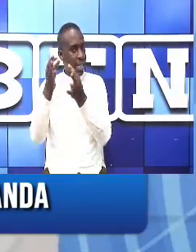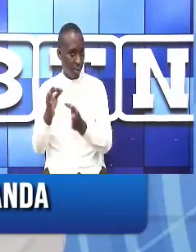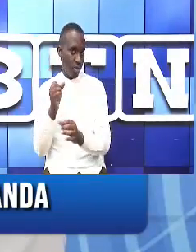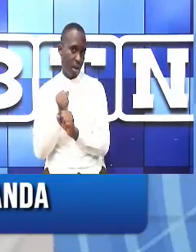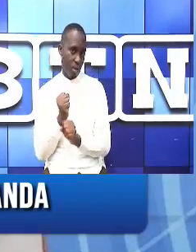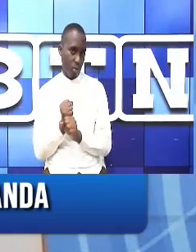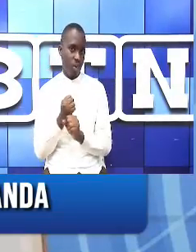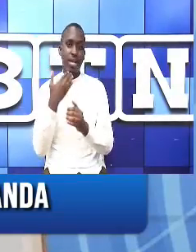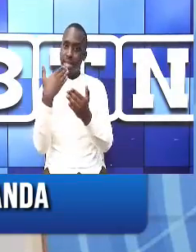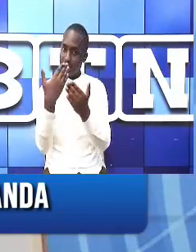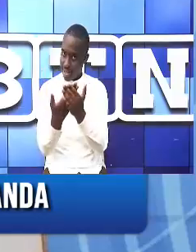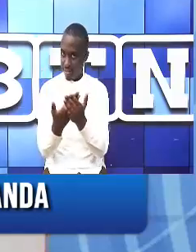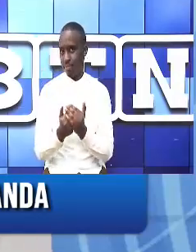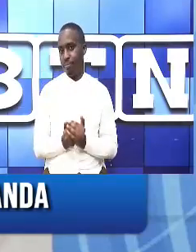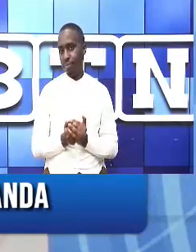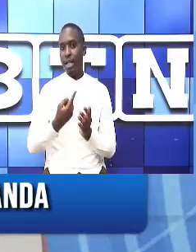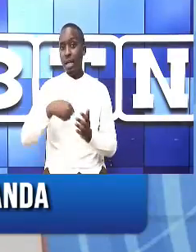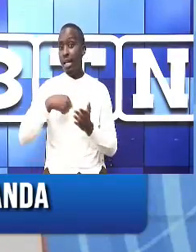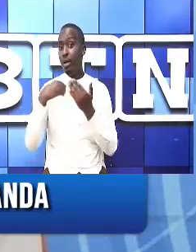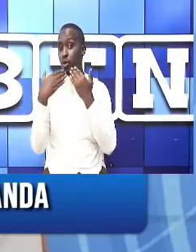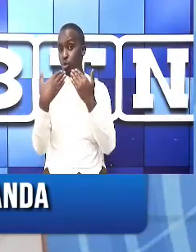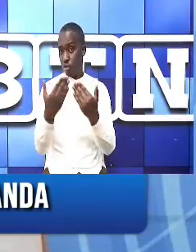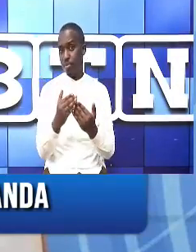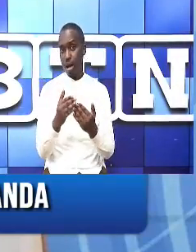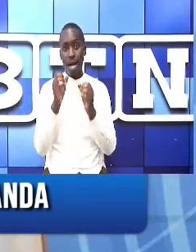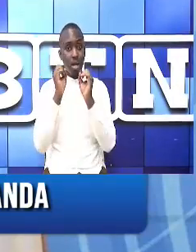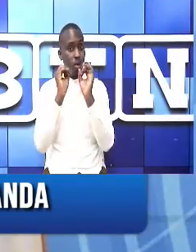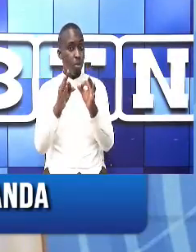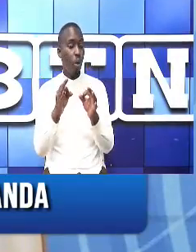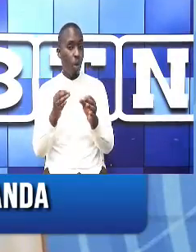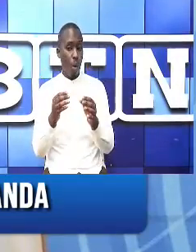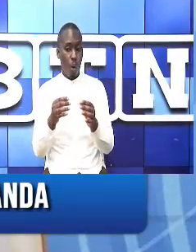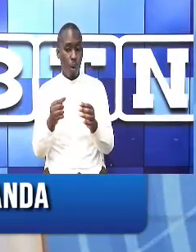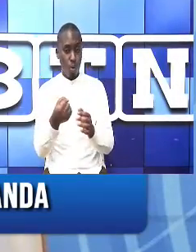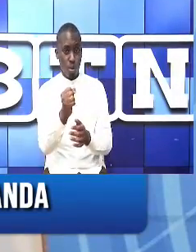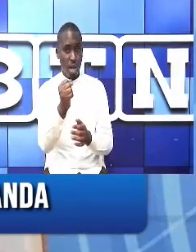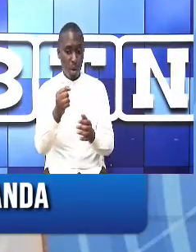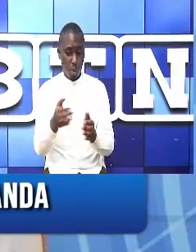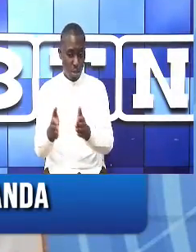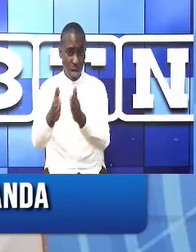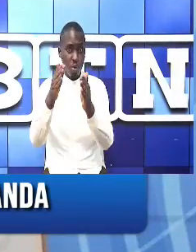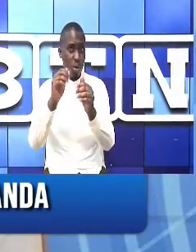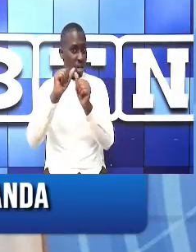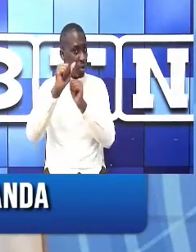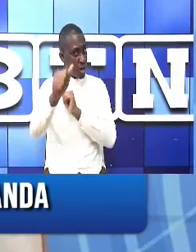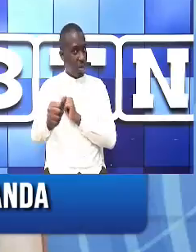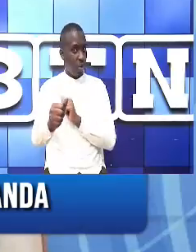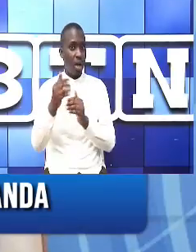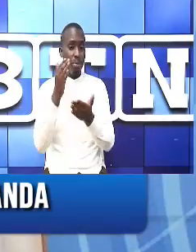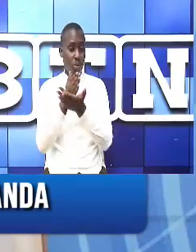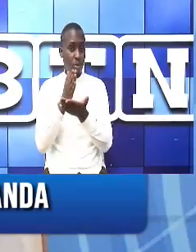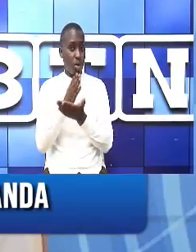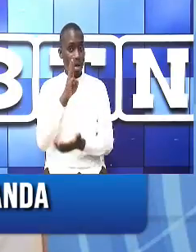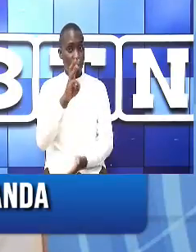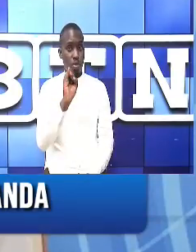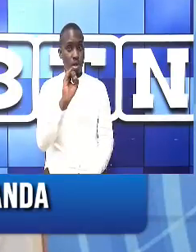cyakozwe kandi cyiza ndetse tunashima nubwo urugendo rukiri rurerure nibyo koko nicyo uriya